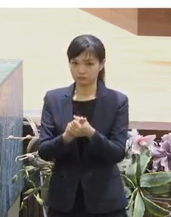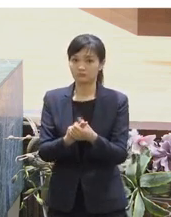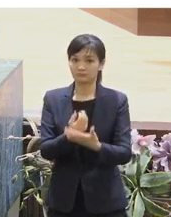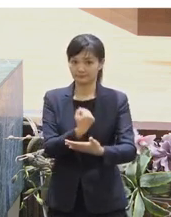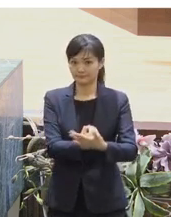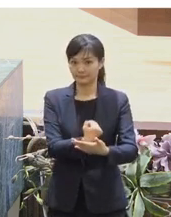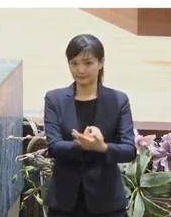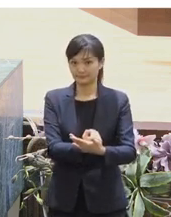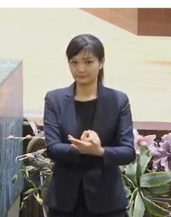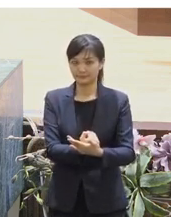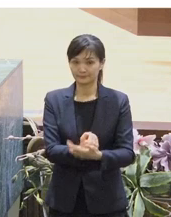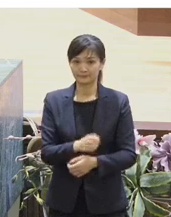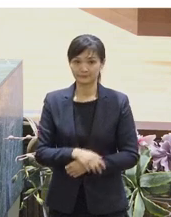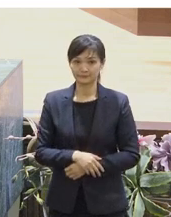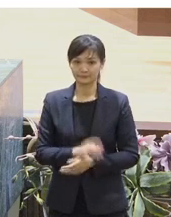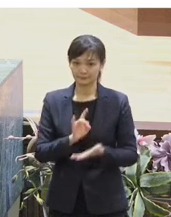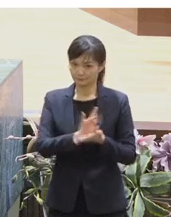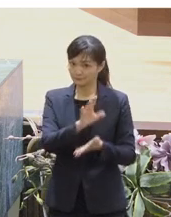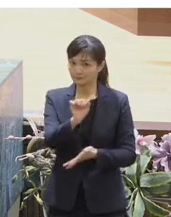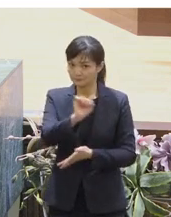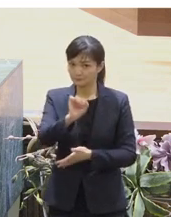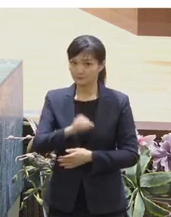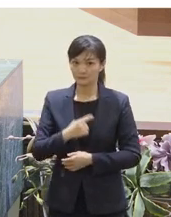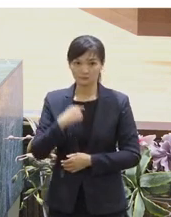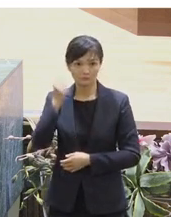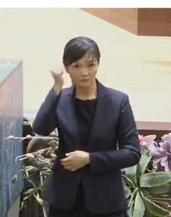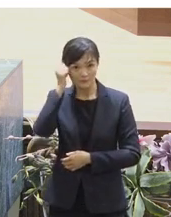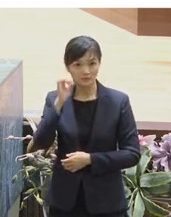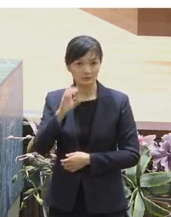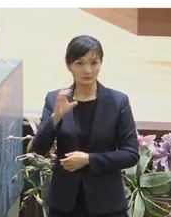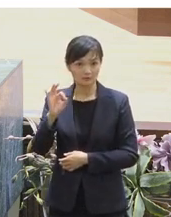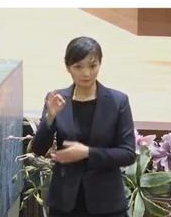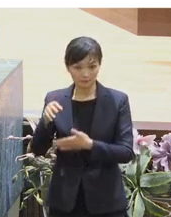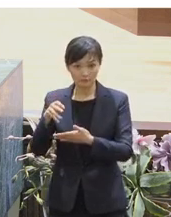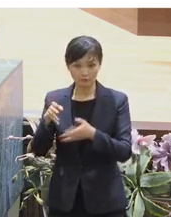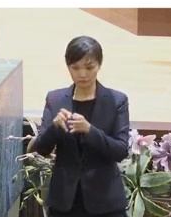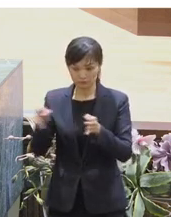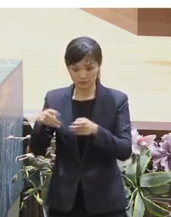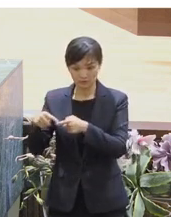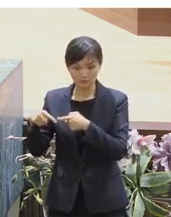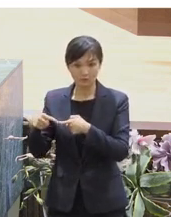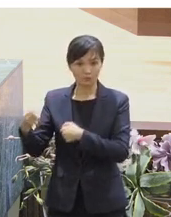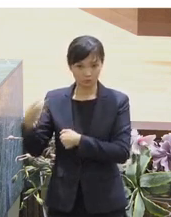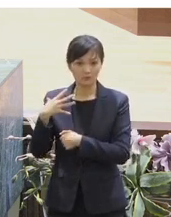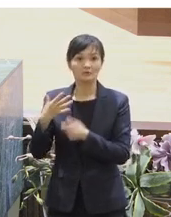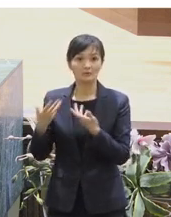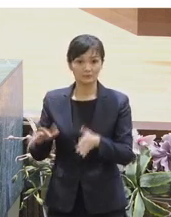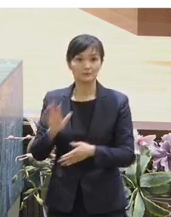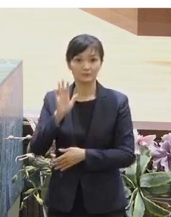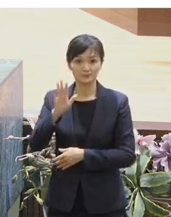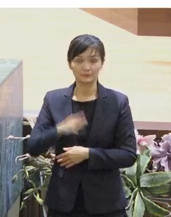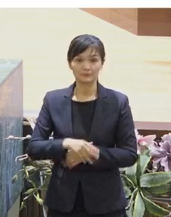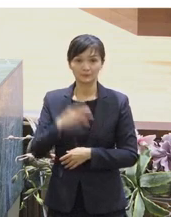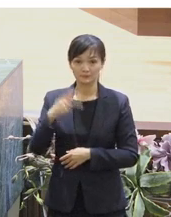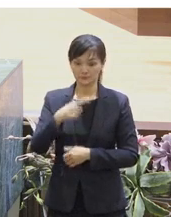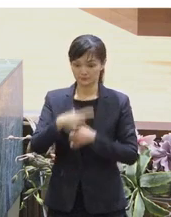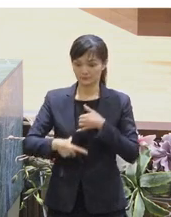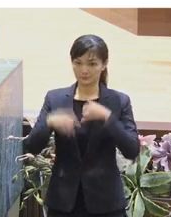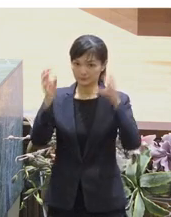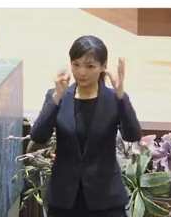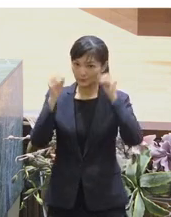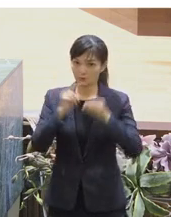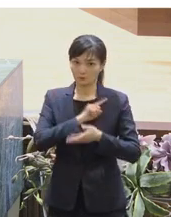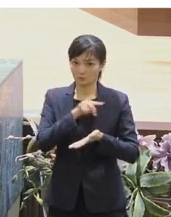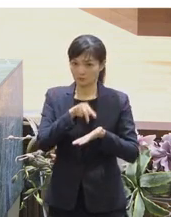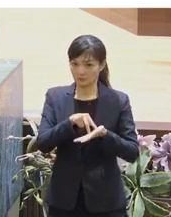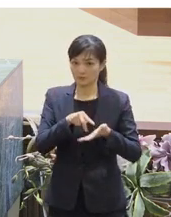那我没有记错的话，也是 OCF 的联署的第一个诉求。那另外一个就是各自 的独立的专责机关